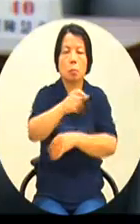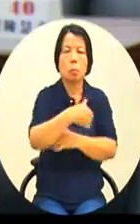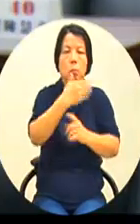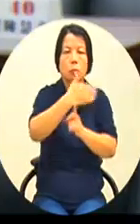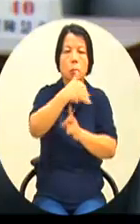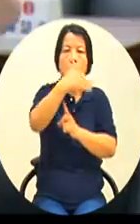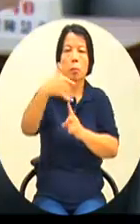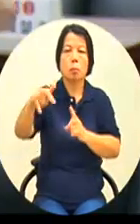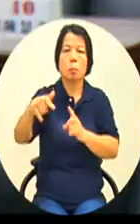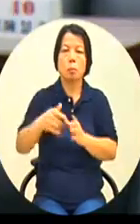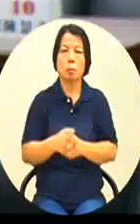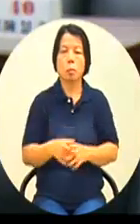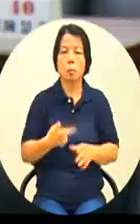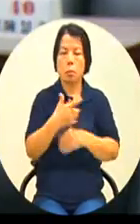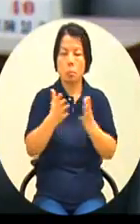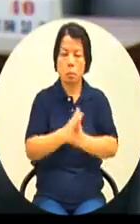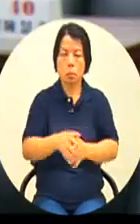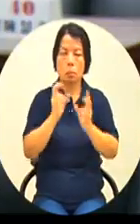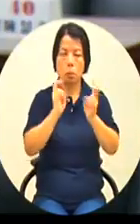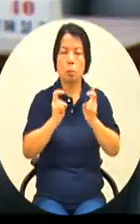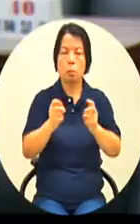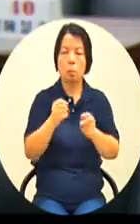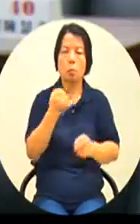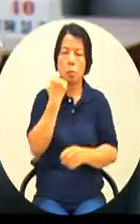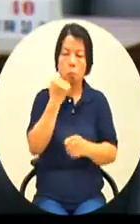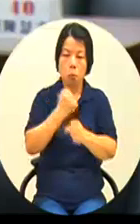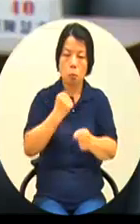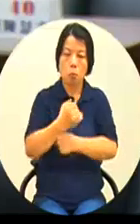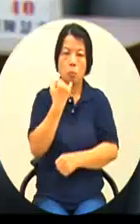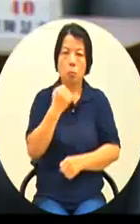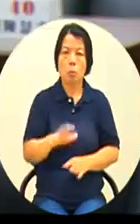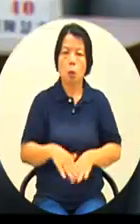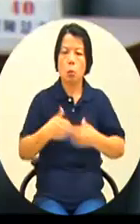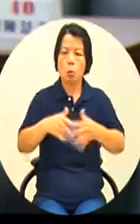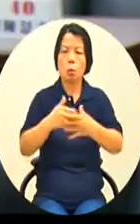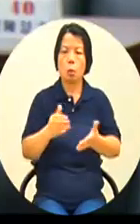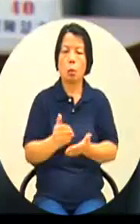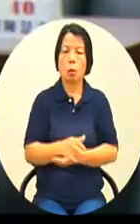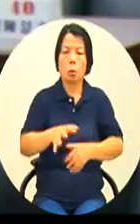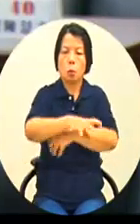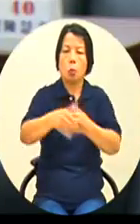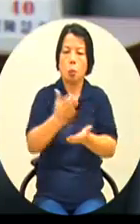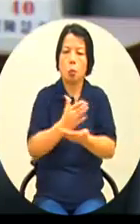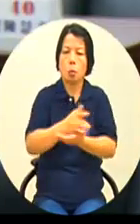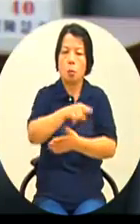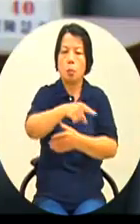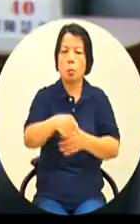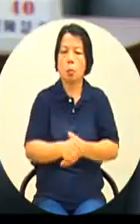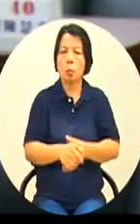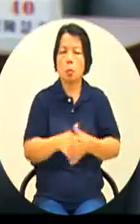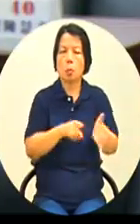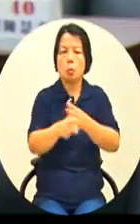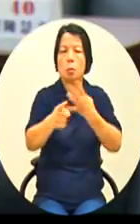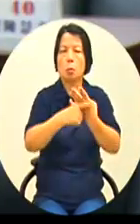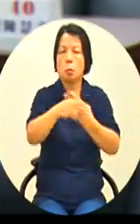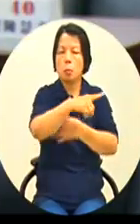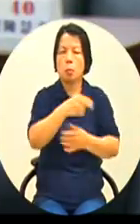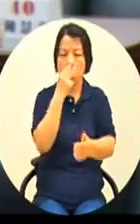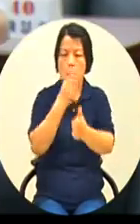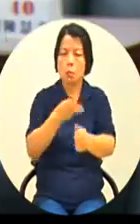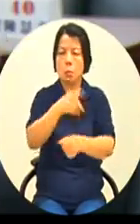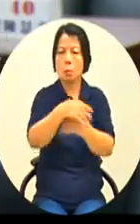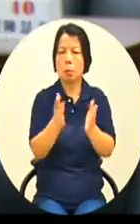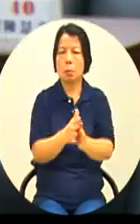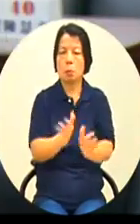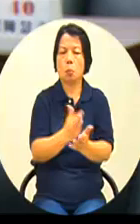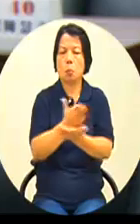仁武，啊，这嘛当子，我是来讲安尼啦，唔通一直反贫啦，或者学者害死啦， 评价吼，评价大家拢死啊，迄